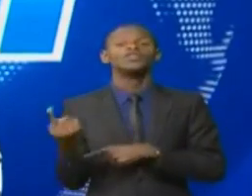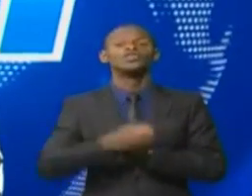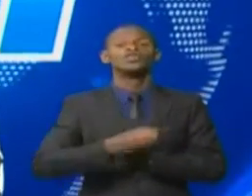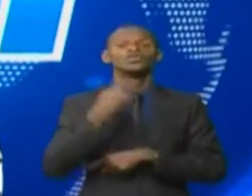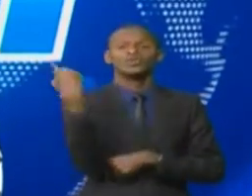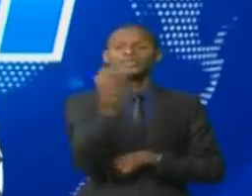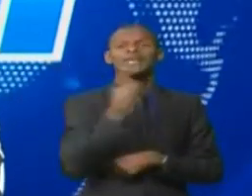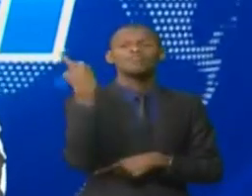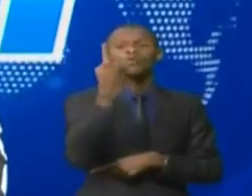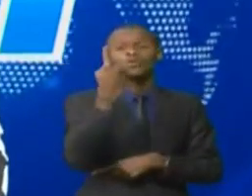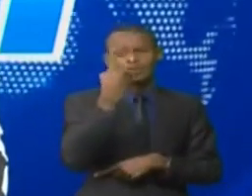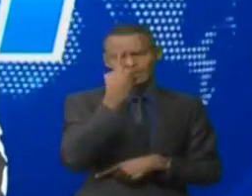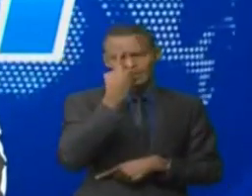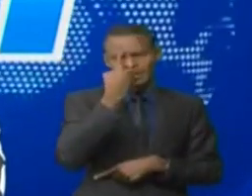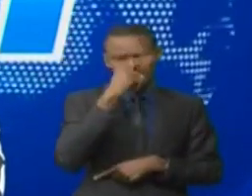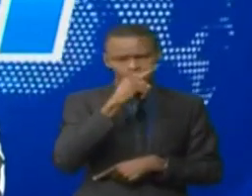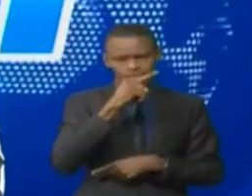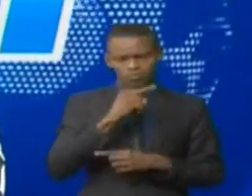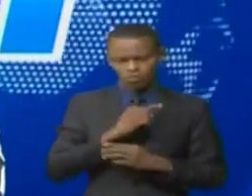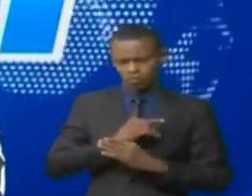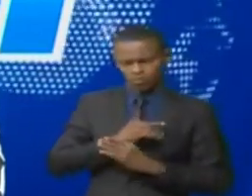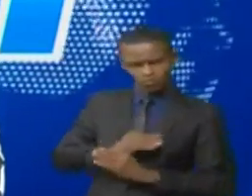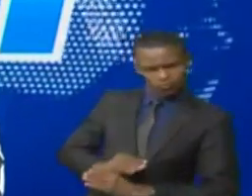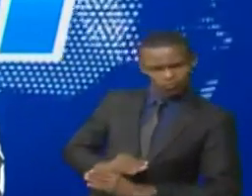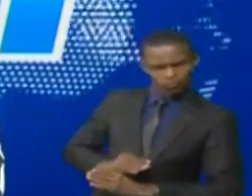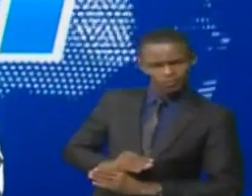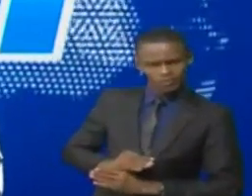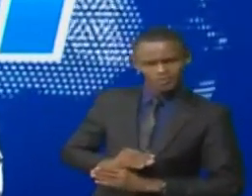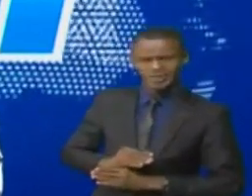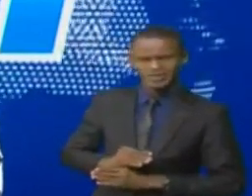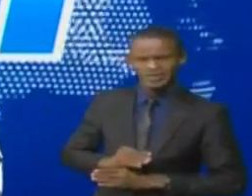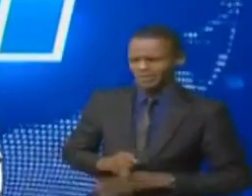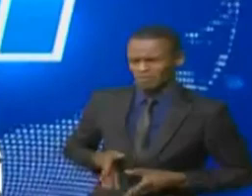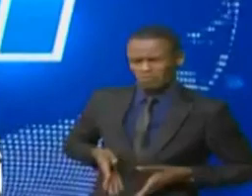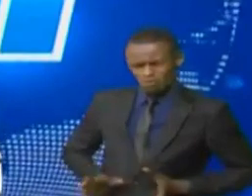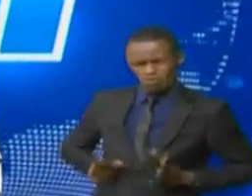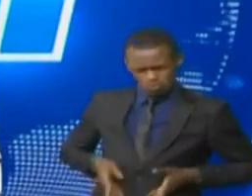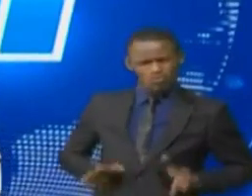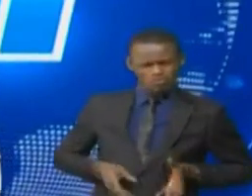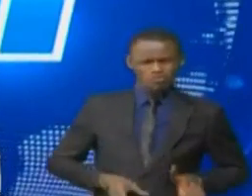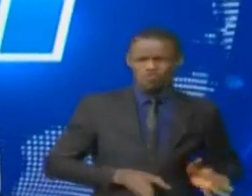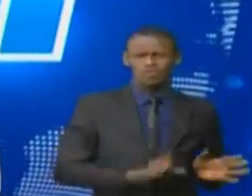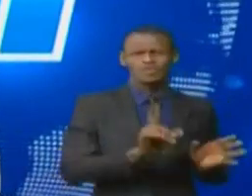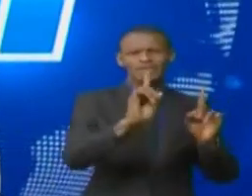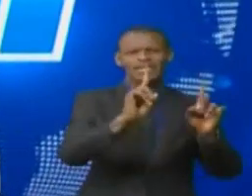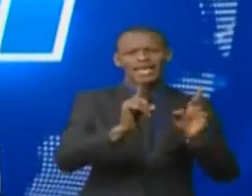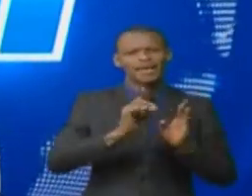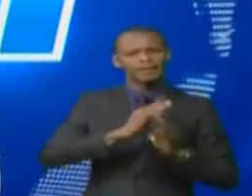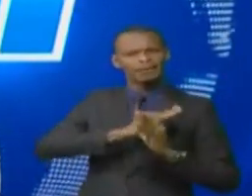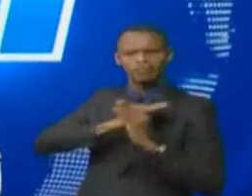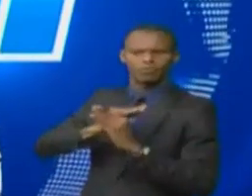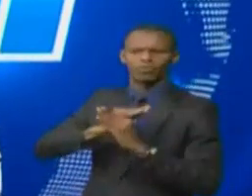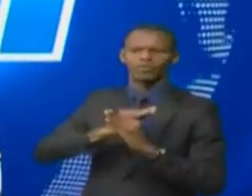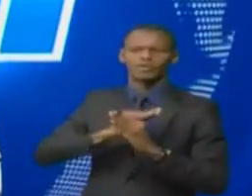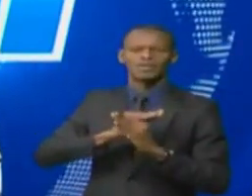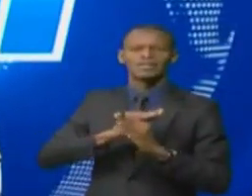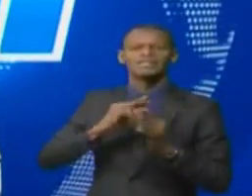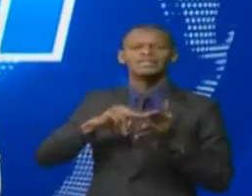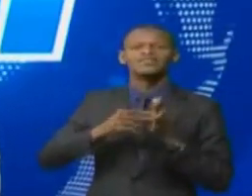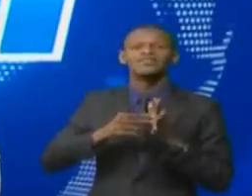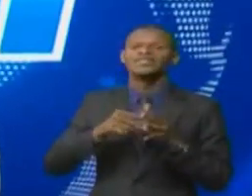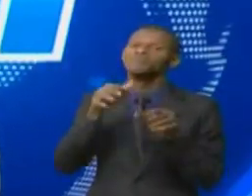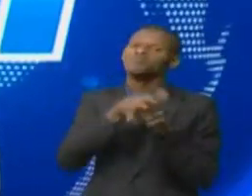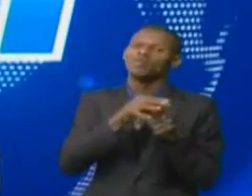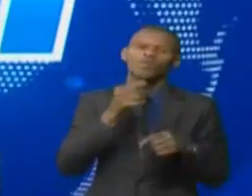le week-end dernier à Chikapokasa et la planification familiale permet à chaque femme d'avoir des enfants au moment voulu. Des activités liées à